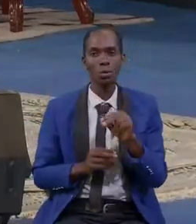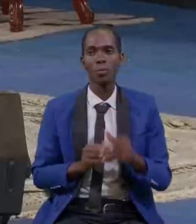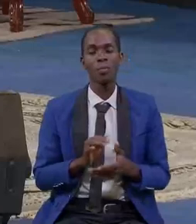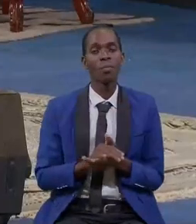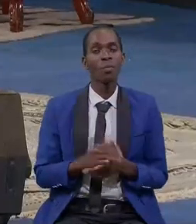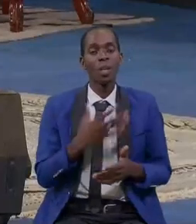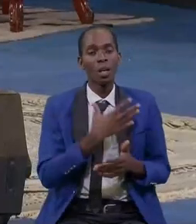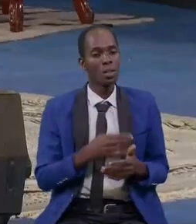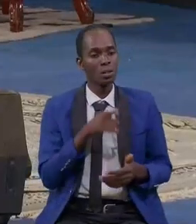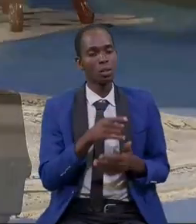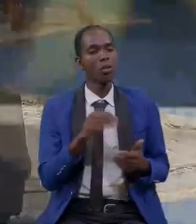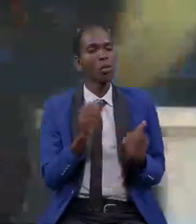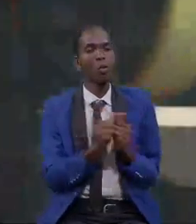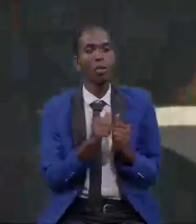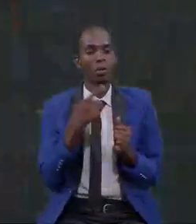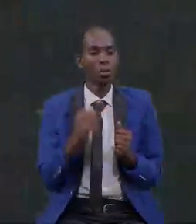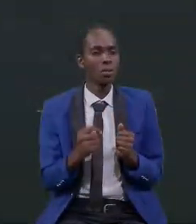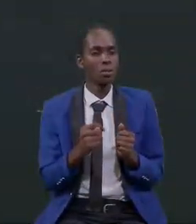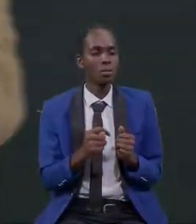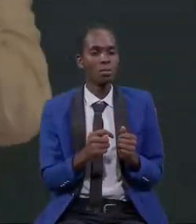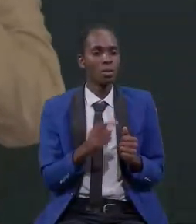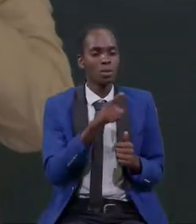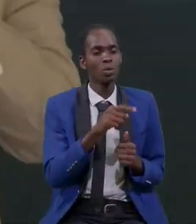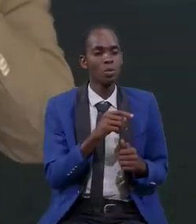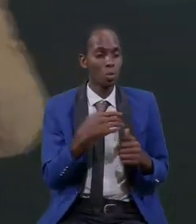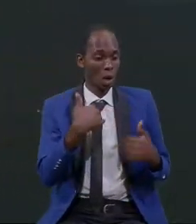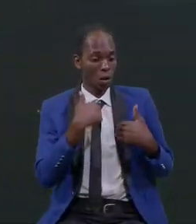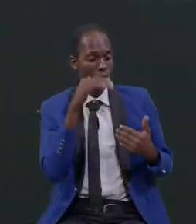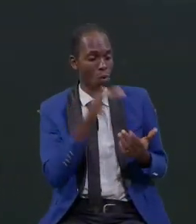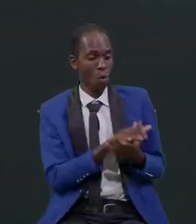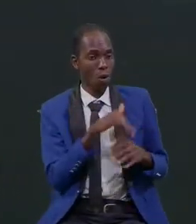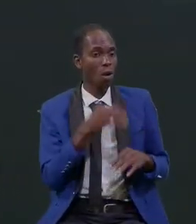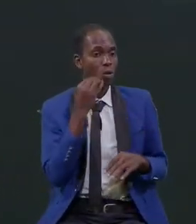Oh, à part la femme, il avait 3, 4, 5 autres femmes.